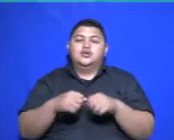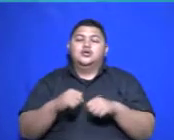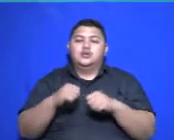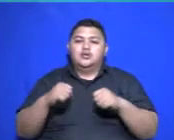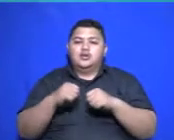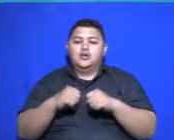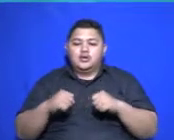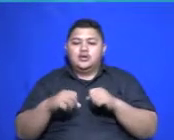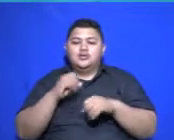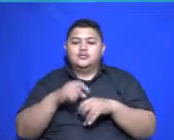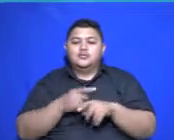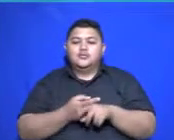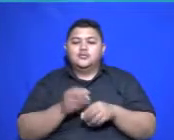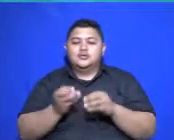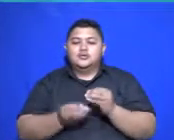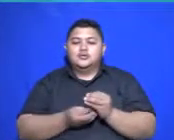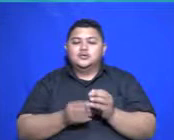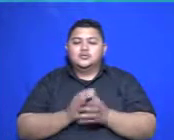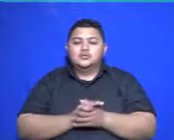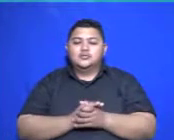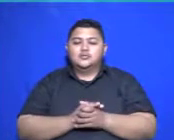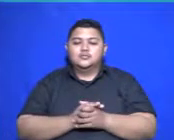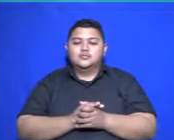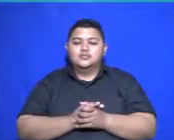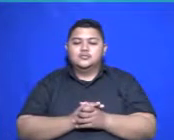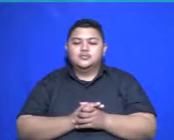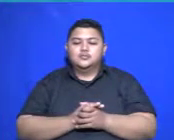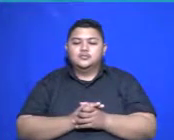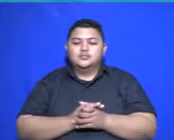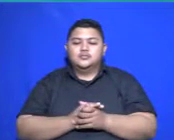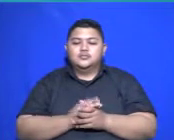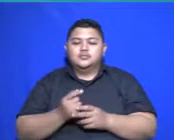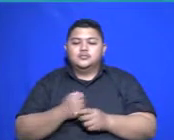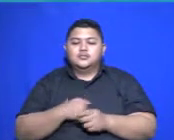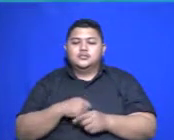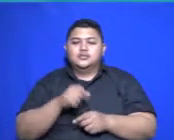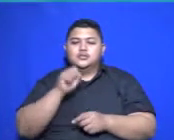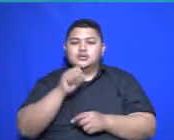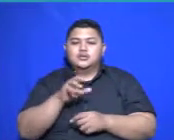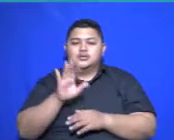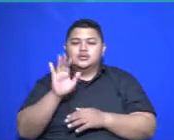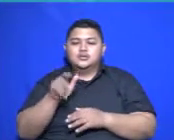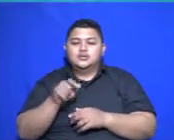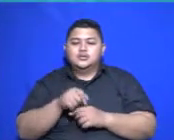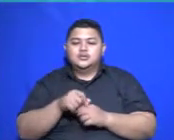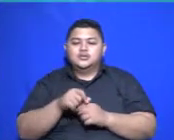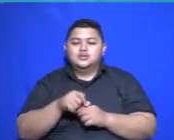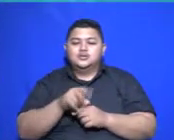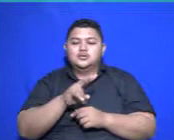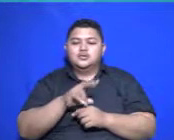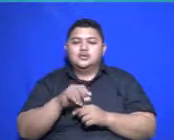tidak bisa hadir pada sore hari ini, saya menyampaikan raihan prestasi atlet-atlet pada ASEAN Games